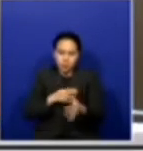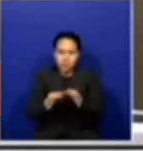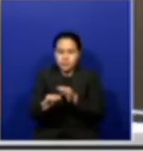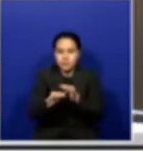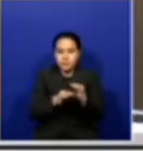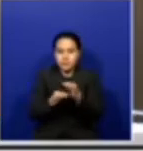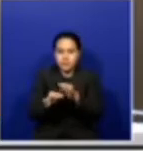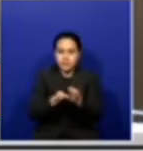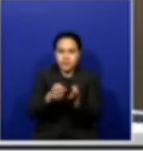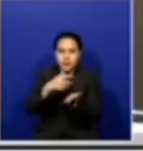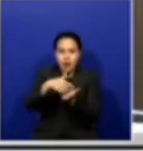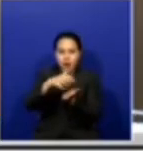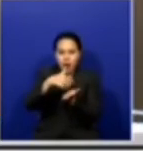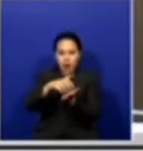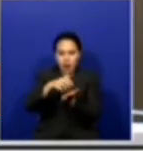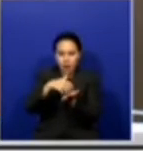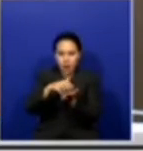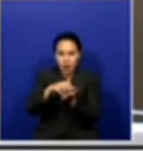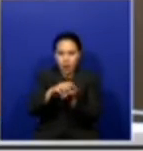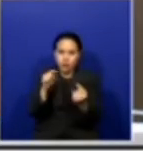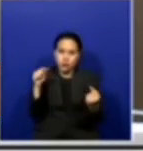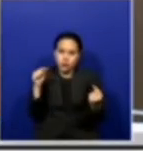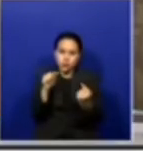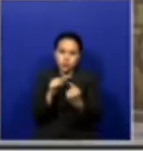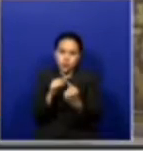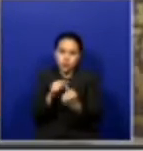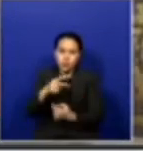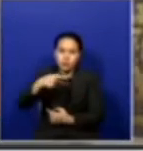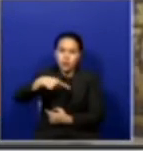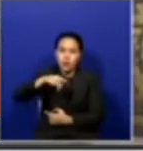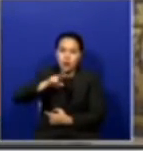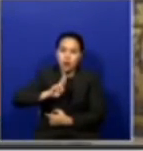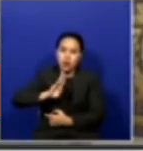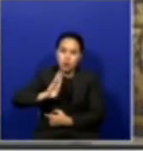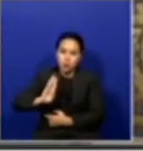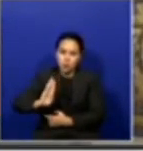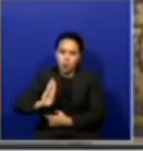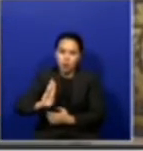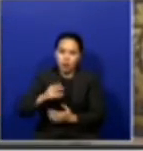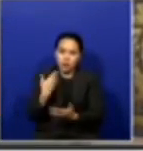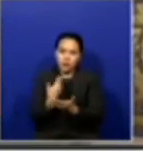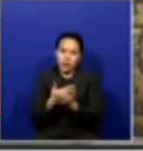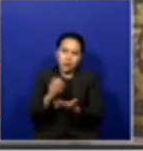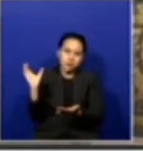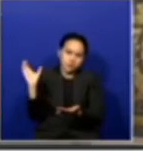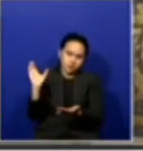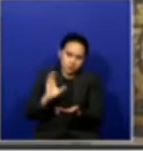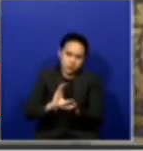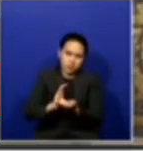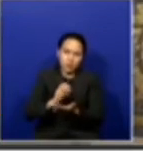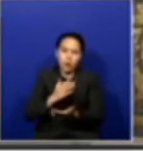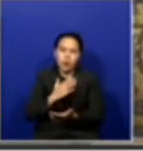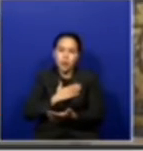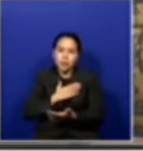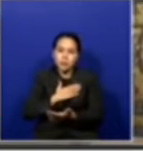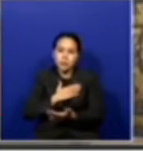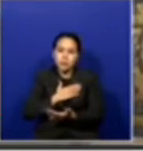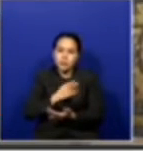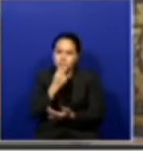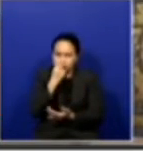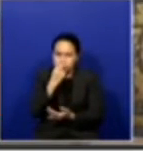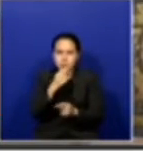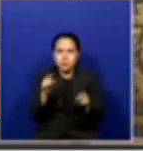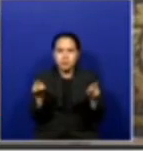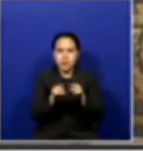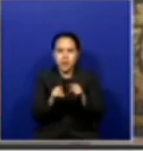ของการโอนพระราชบัญญัติโอนงบประมาณเนี่ยนะฮะในส่วนตัวผมเนี่ยผมก็เห็นด้วยแต่